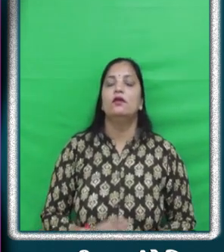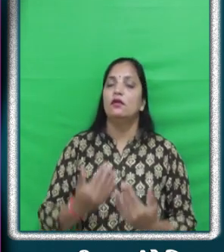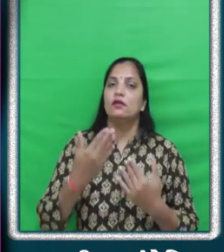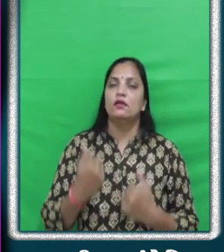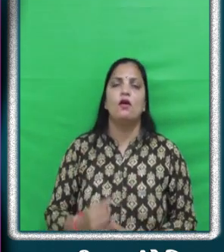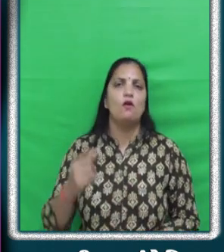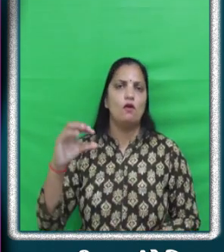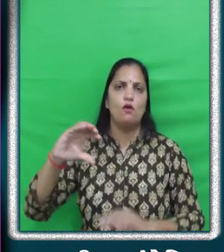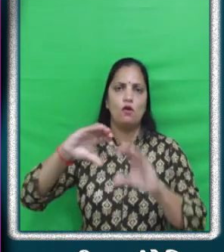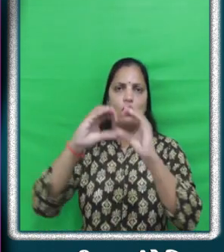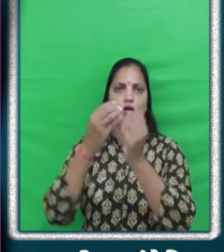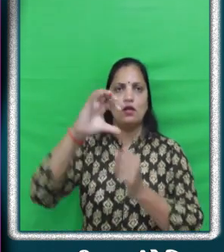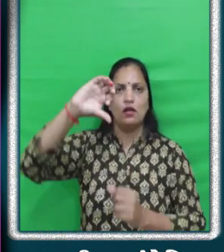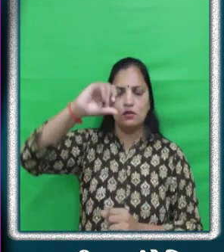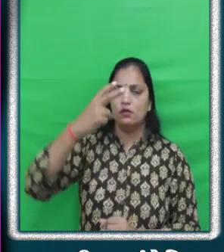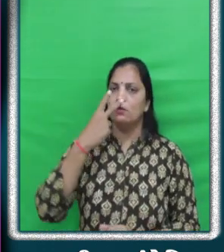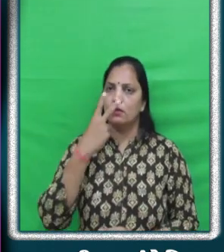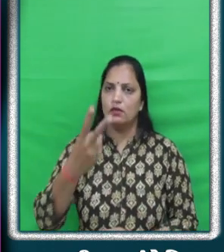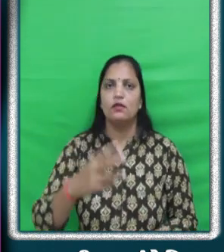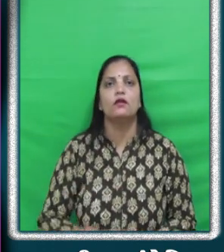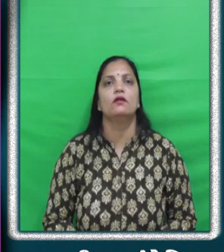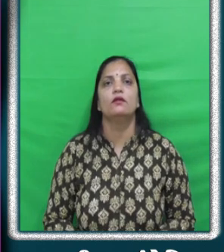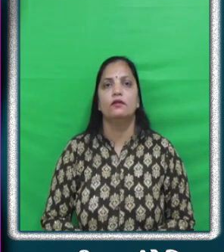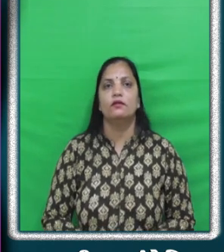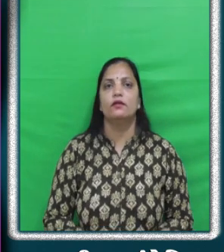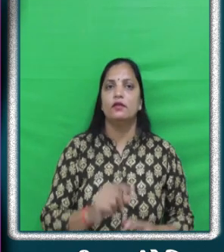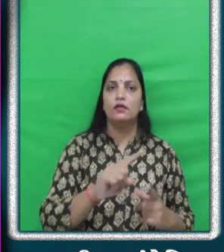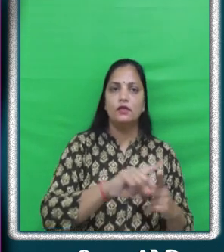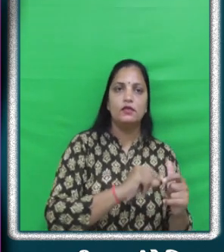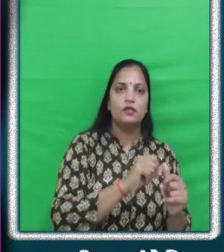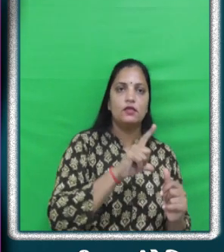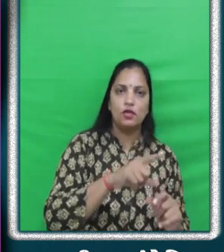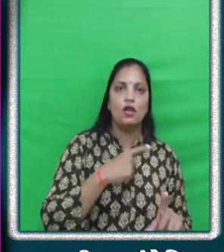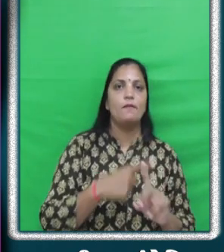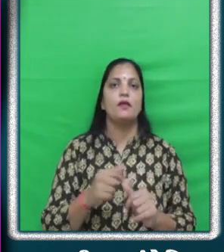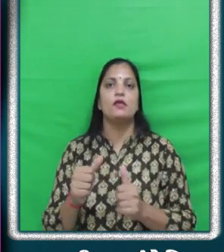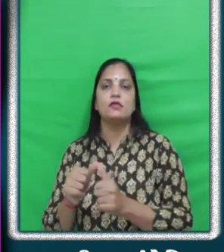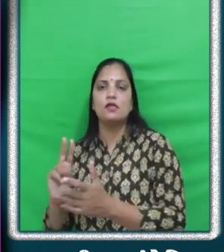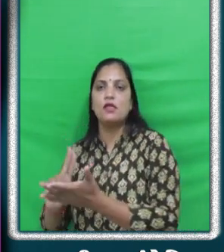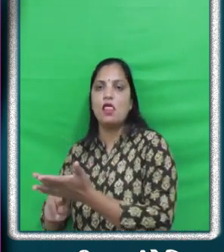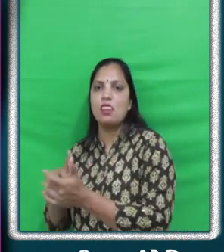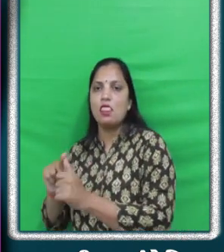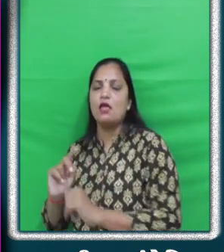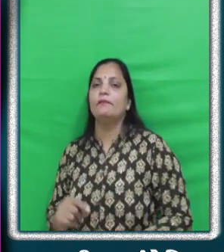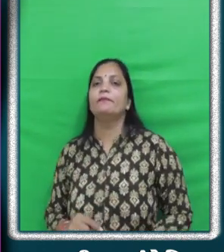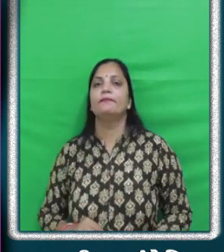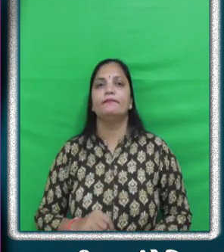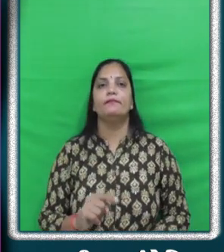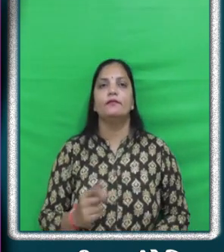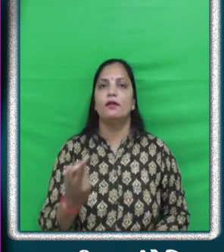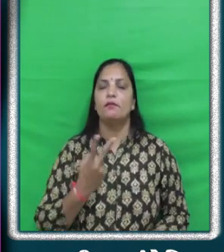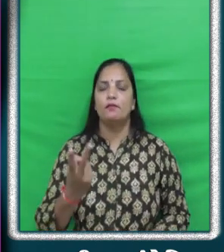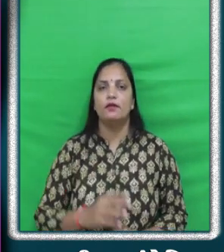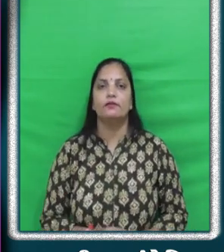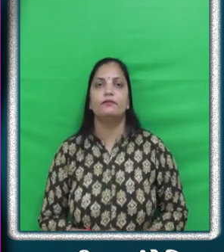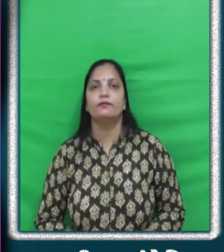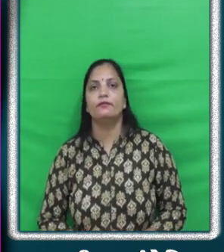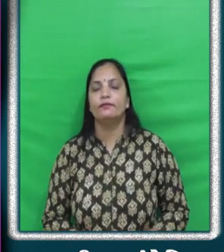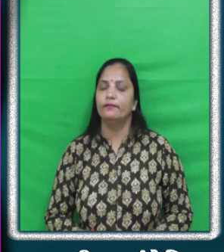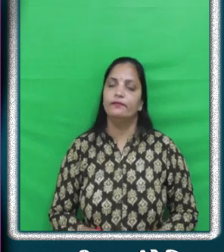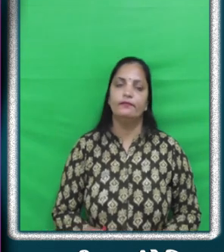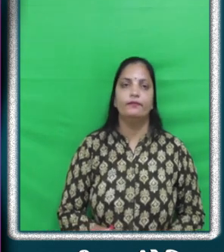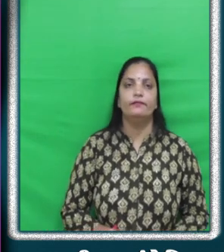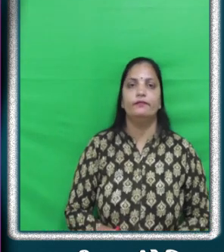તેમાં તમે ધોરણ 9ની અંદર આ જે છે એ તે ભણી ગયા છો, જલવાહક અને અન્નવાહક. વનસ્પતિમાં આજે વહન જલવાહક